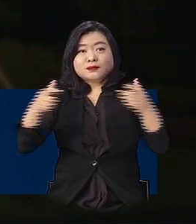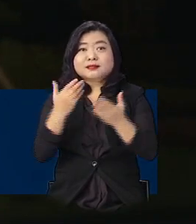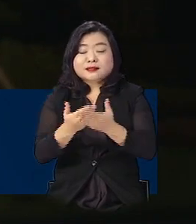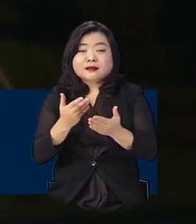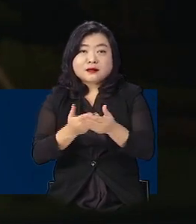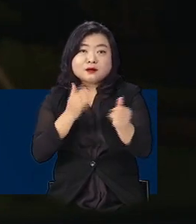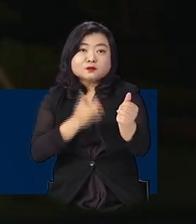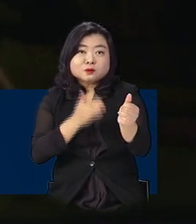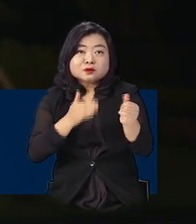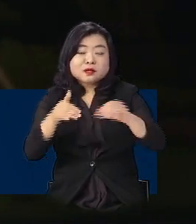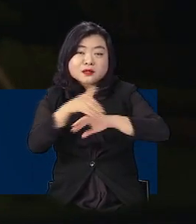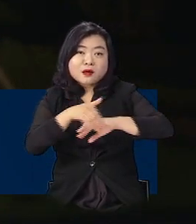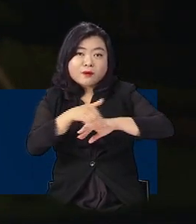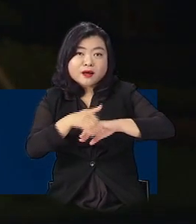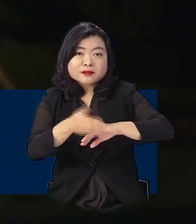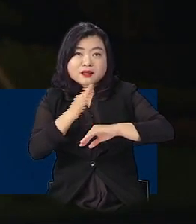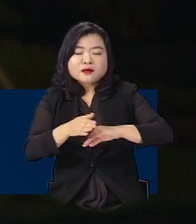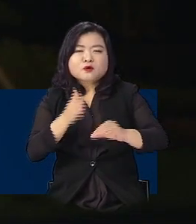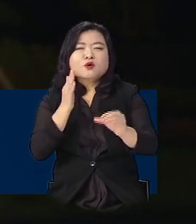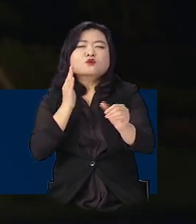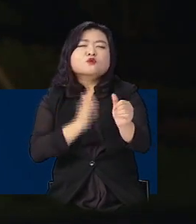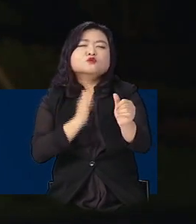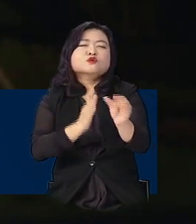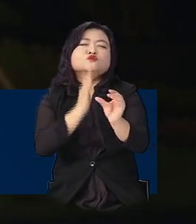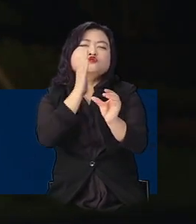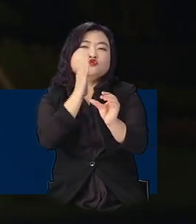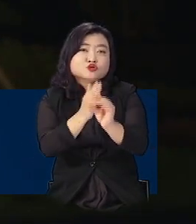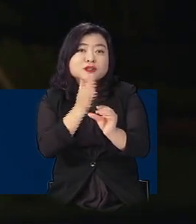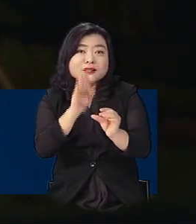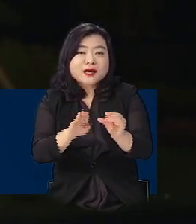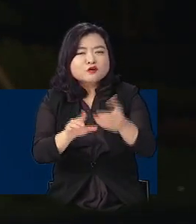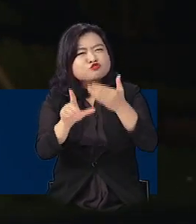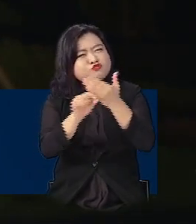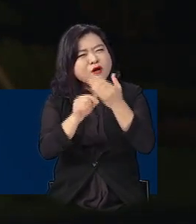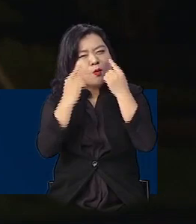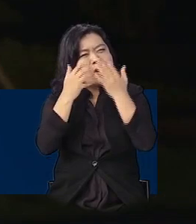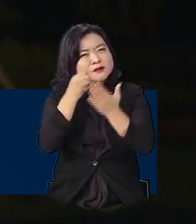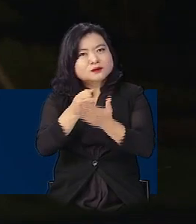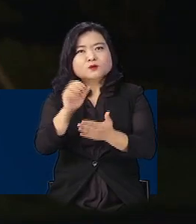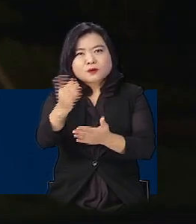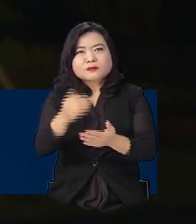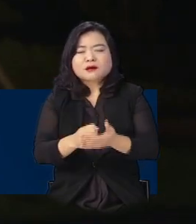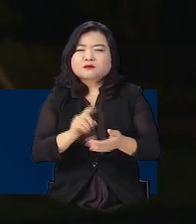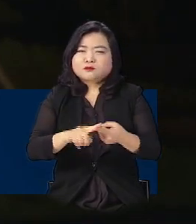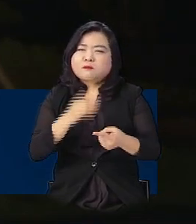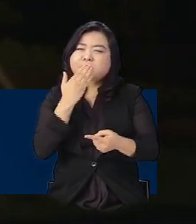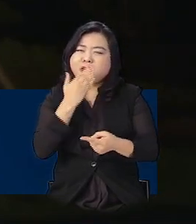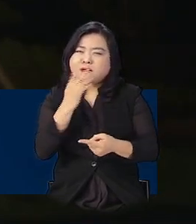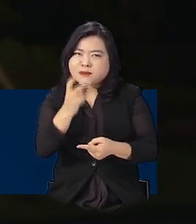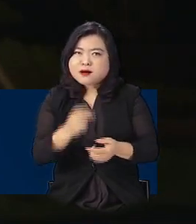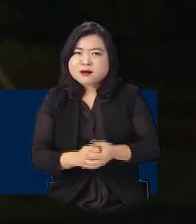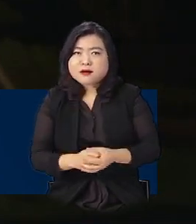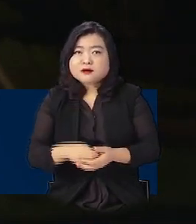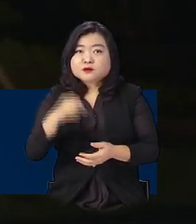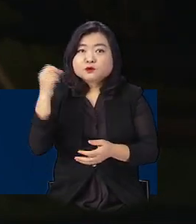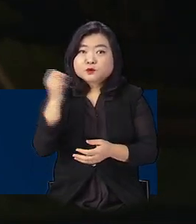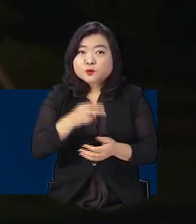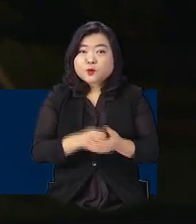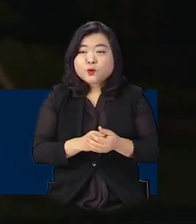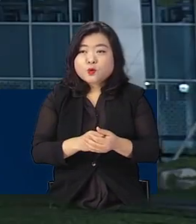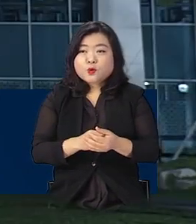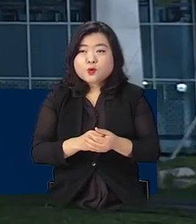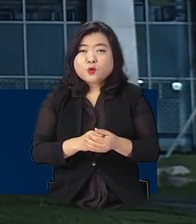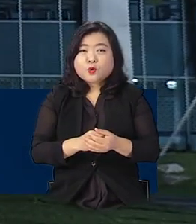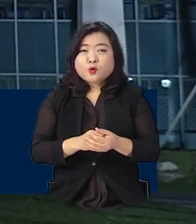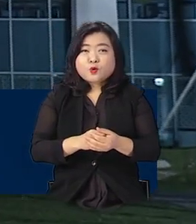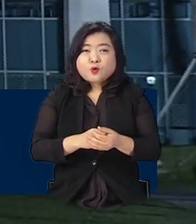지금 요청할 계획인데, 요청하고 있는데 다음 달쯤 되면 확정이 됩니다. 그것도 가능할 것 같고요. 또